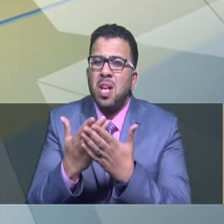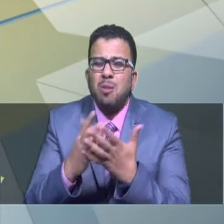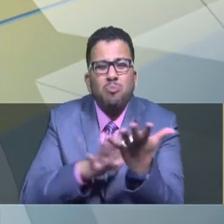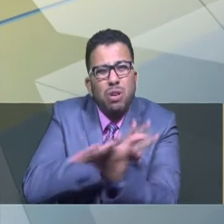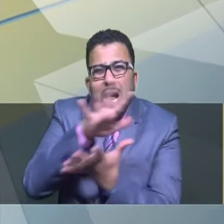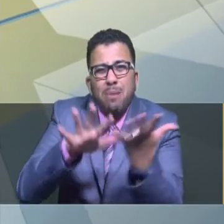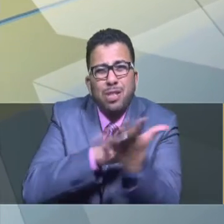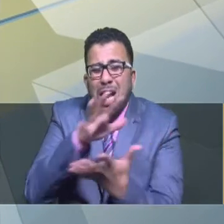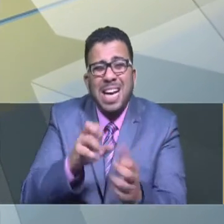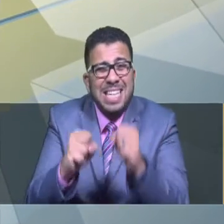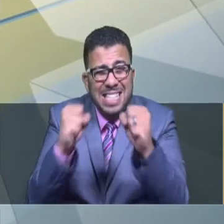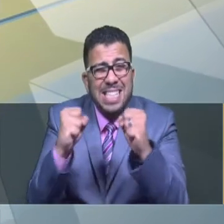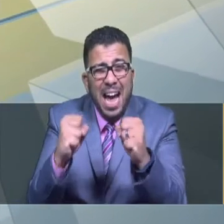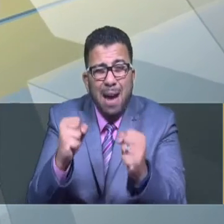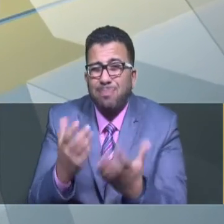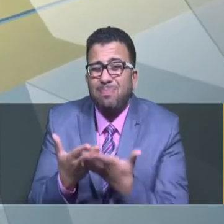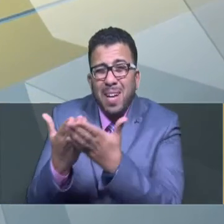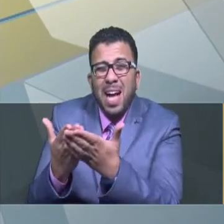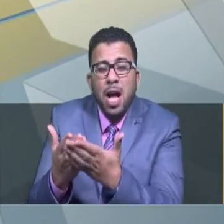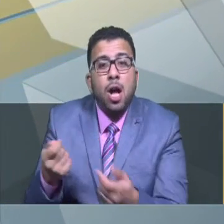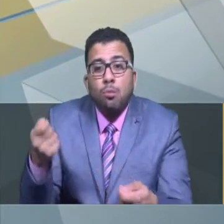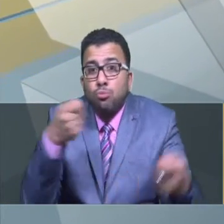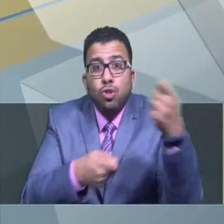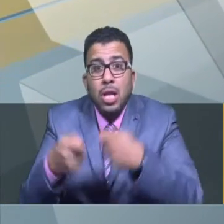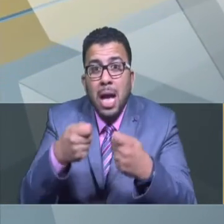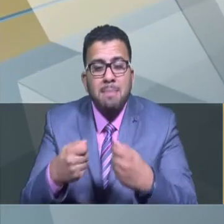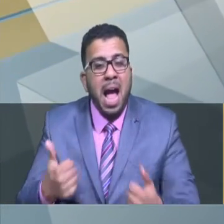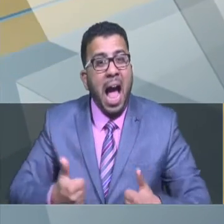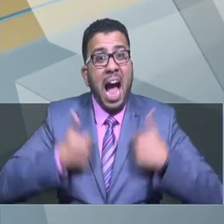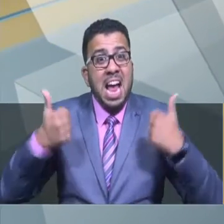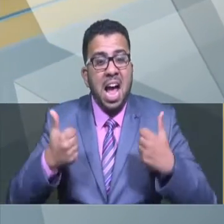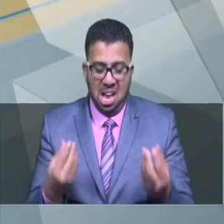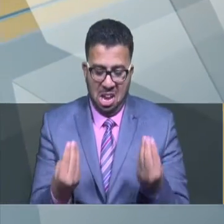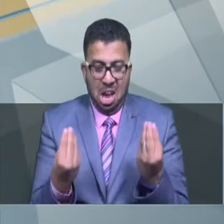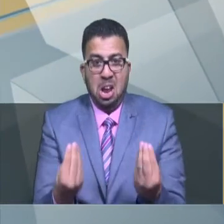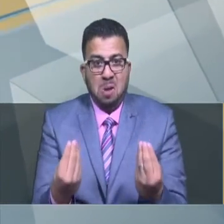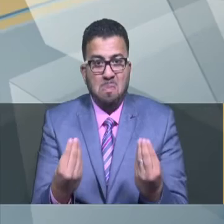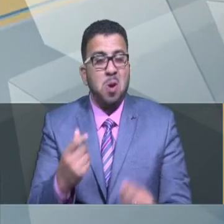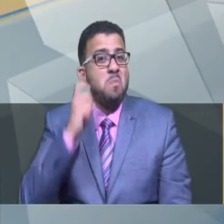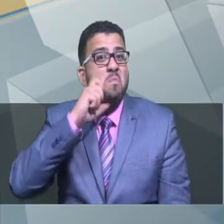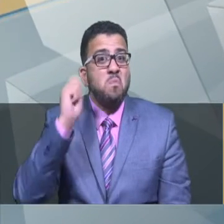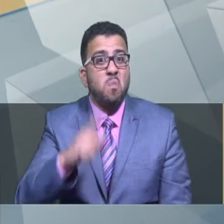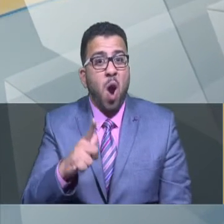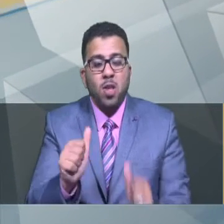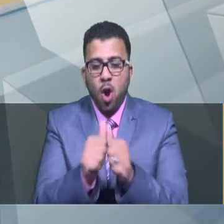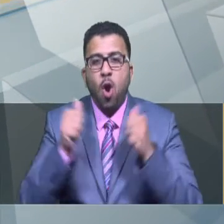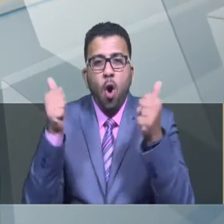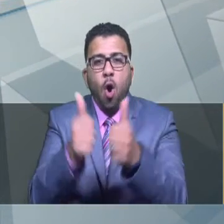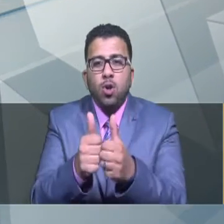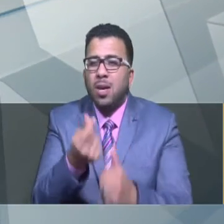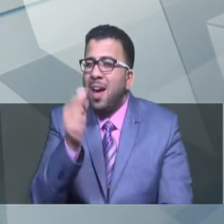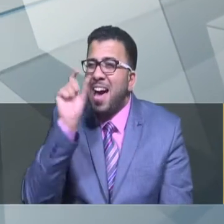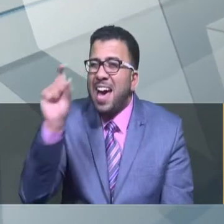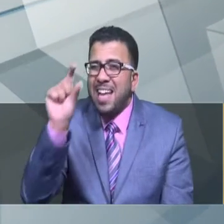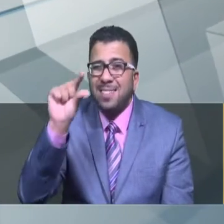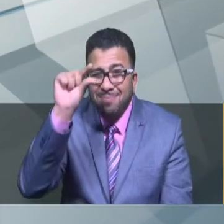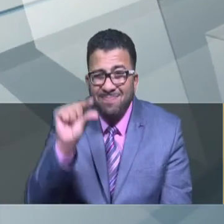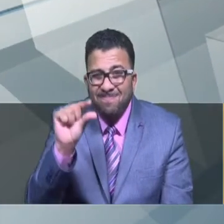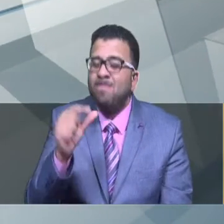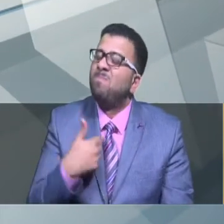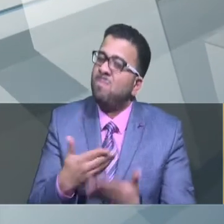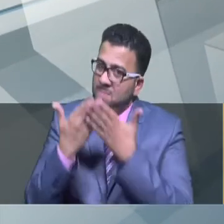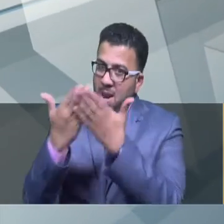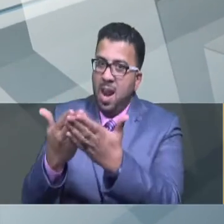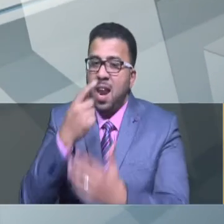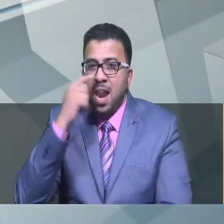المعوقات اللي راح تساهم في الوصول للحياة الكريمة والعيش اللائق للأسر من محدودي الدخل، لأن احنا